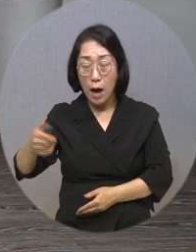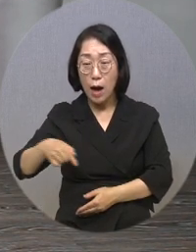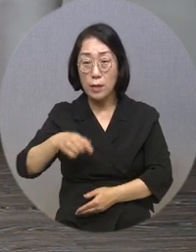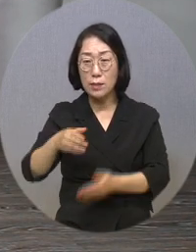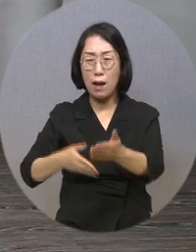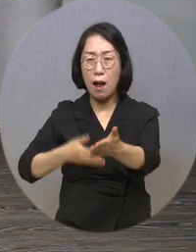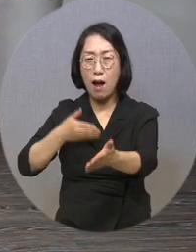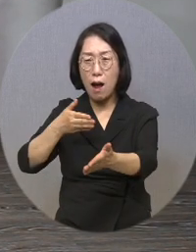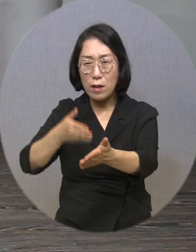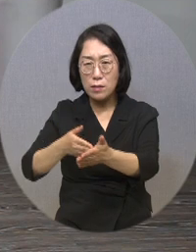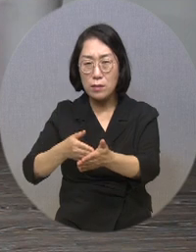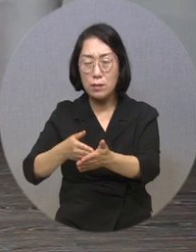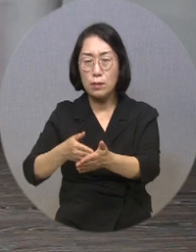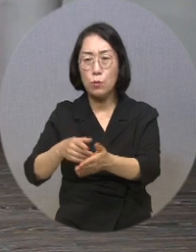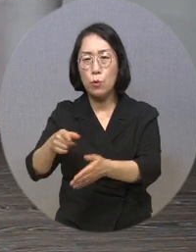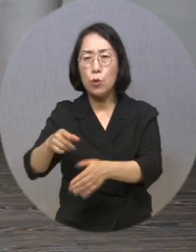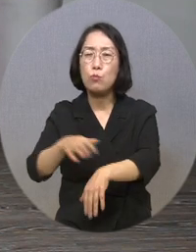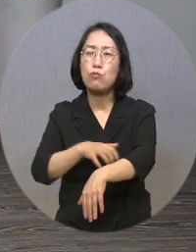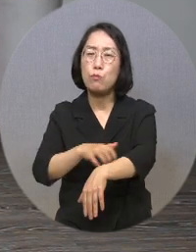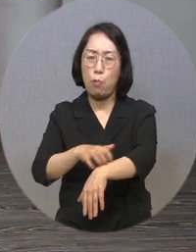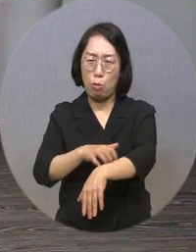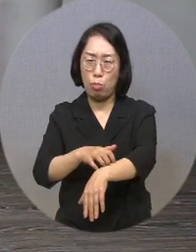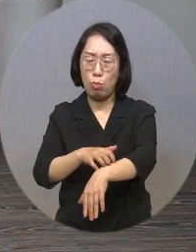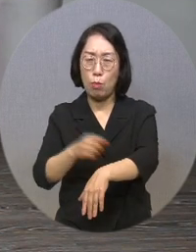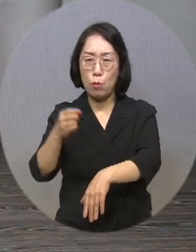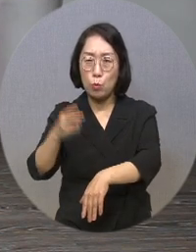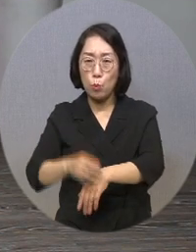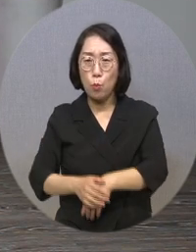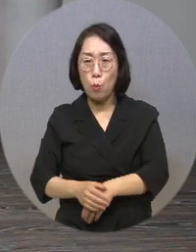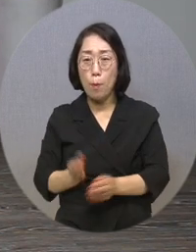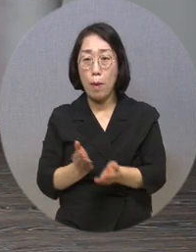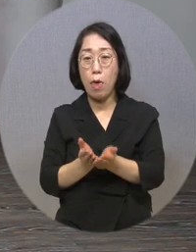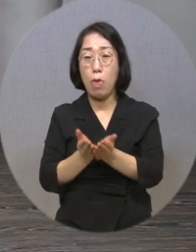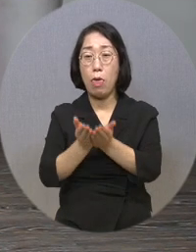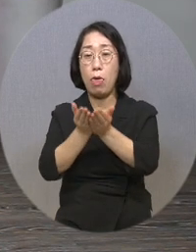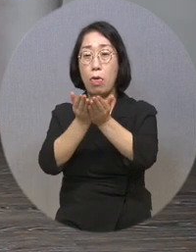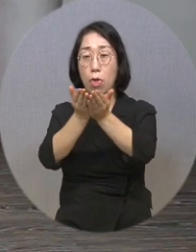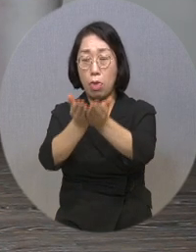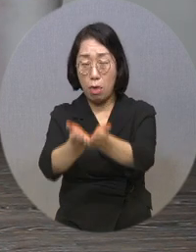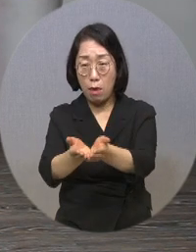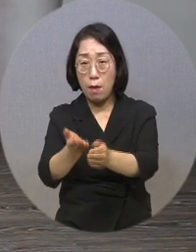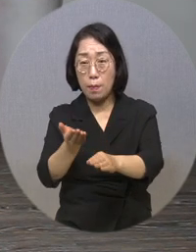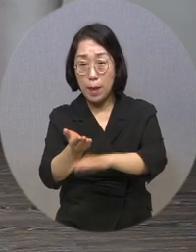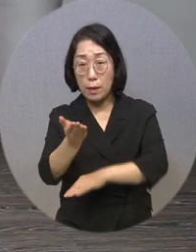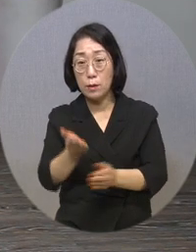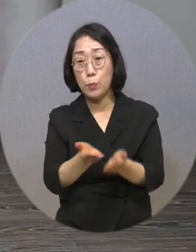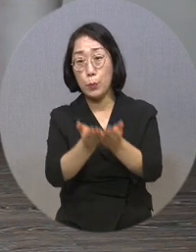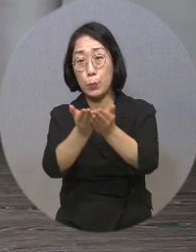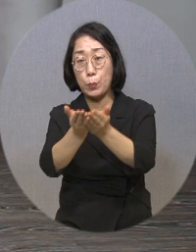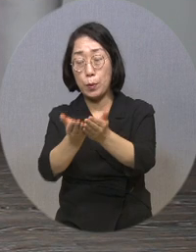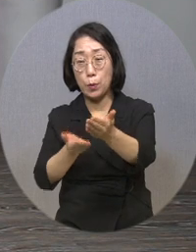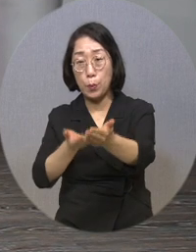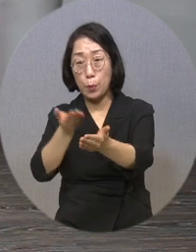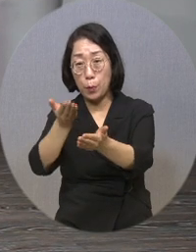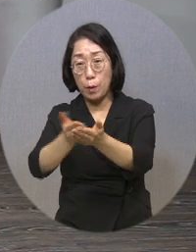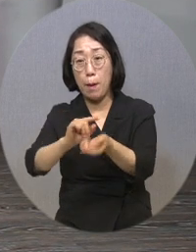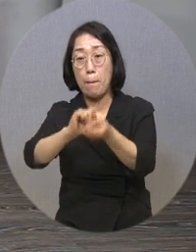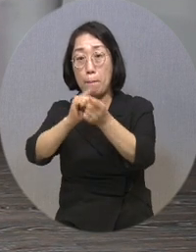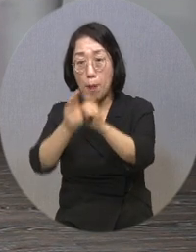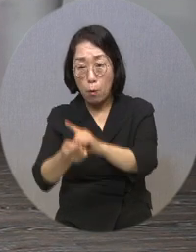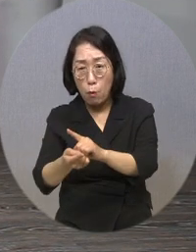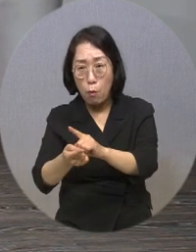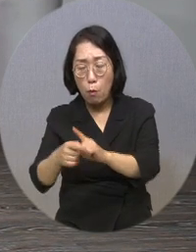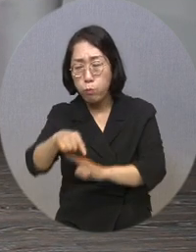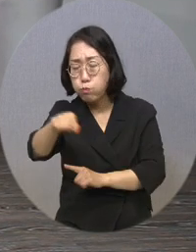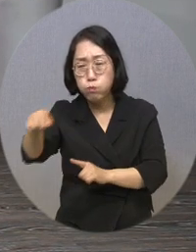가는데 방법이 없는 것이고 또 수상택시를 타고 다른 곳에 접안실에 가서 타고 목적지까지 갈 수